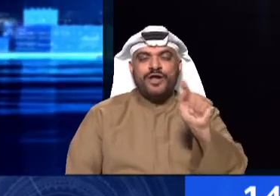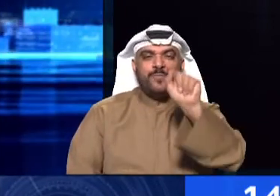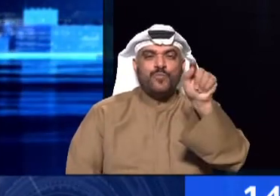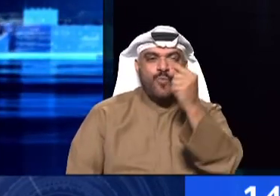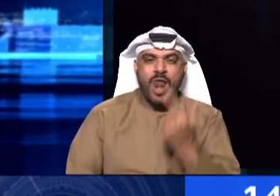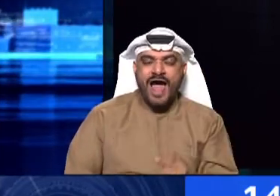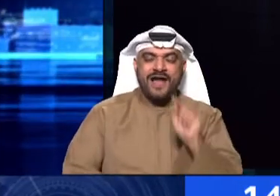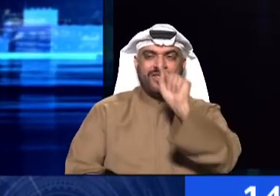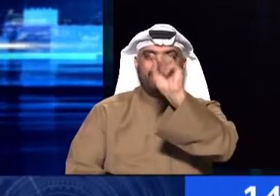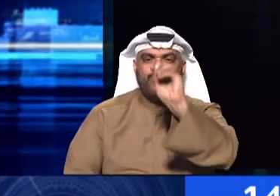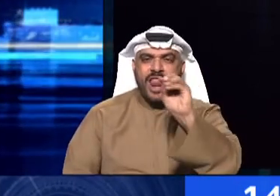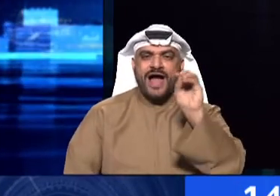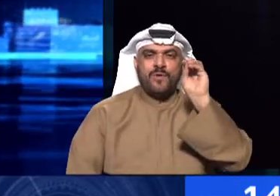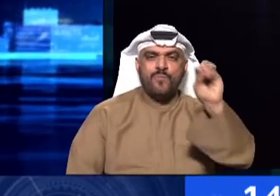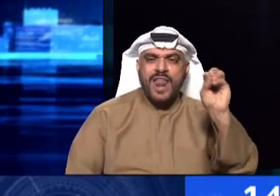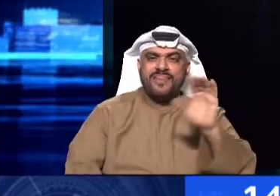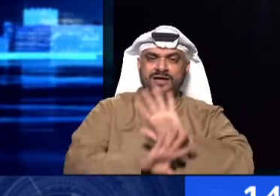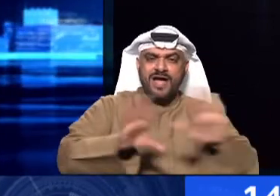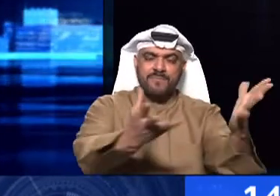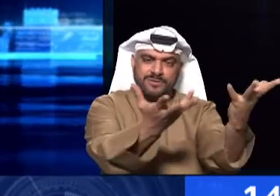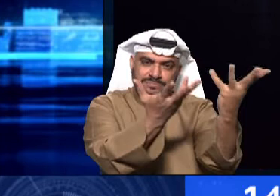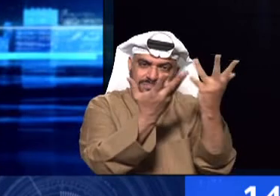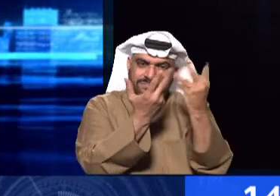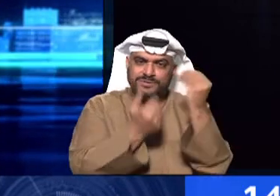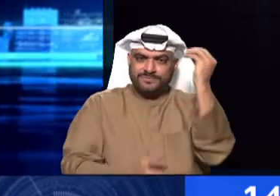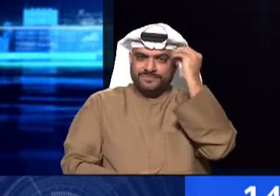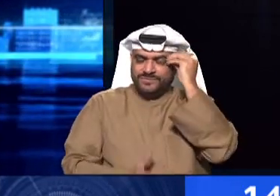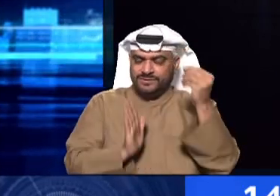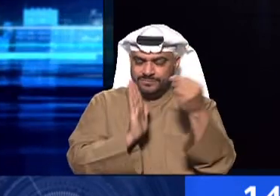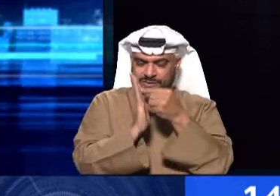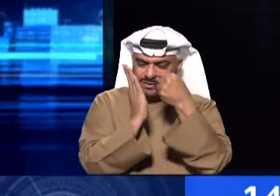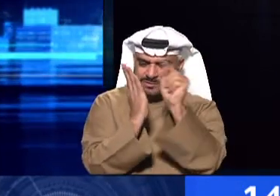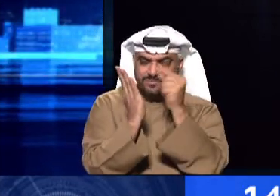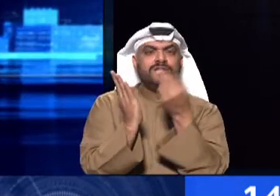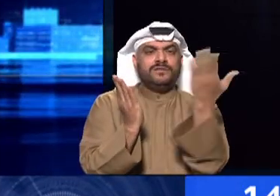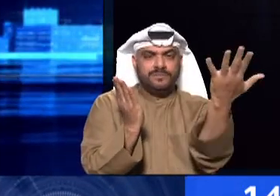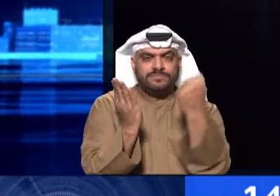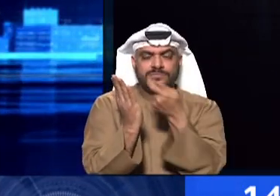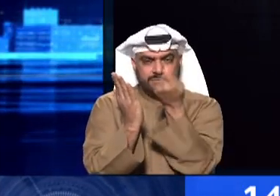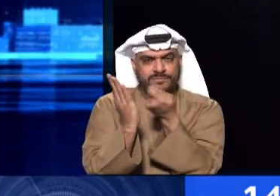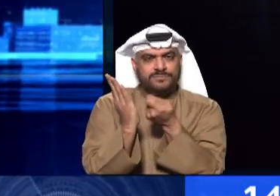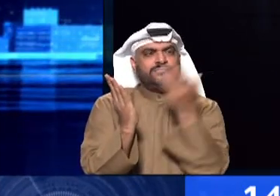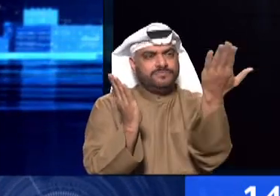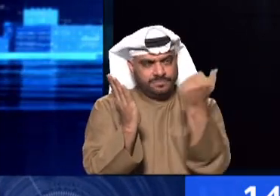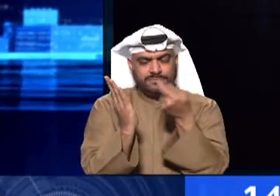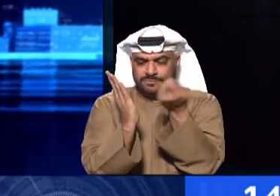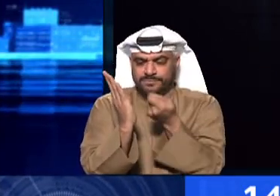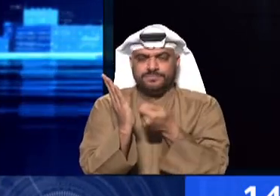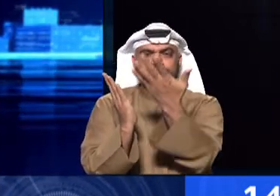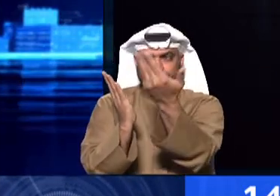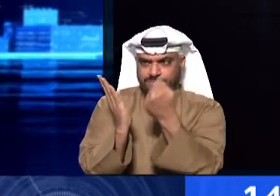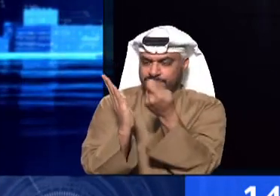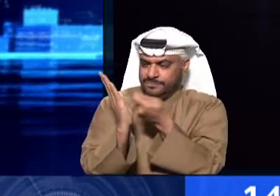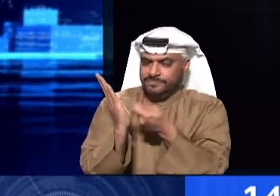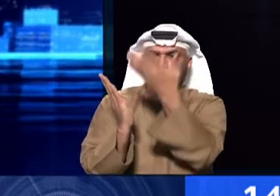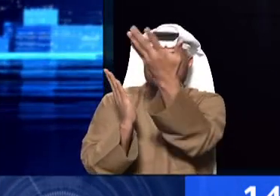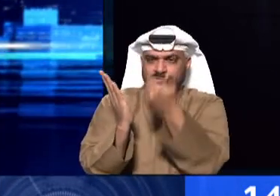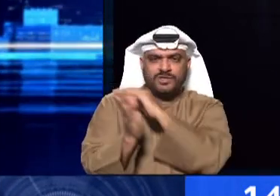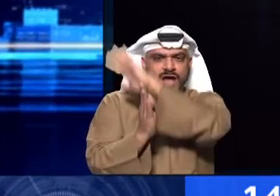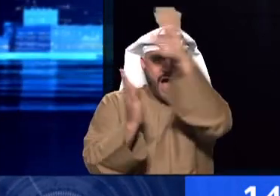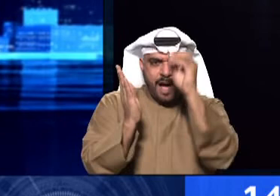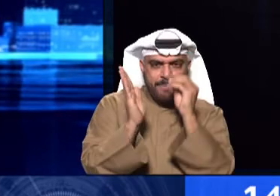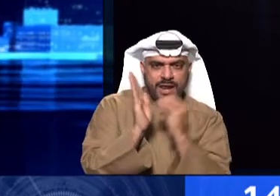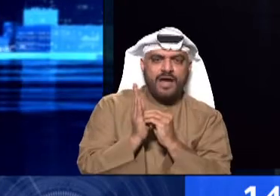في المناطق المستقبليه سواء في جنوب سعد العبدالله وأيضا في جنوب صباح الأحمد، وإن شاء الله يعني التعاون